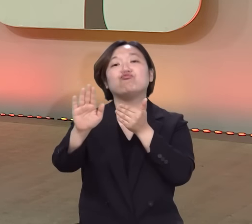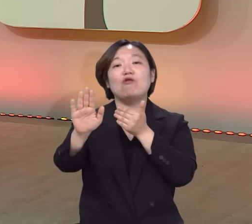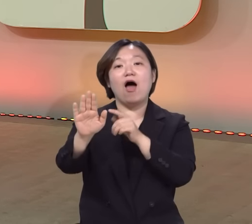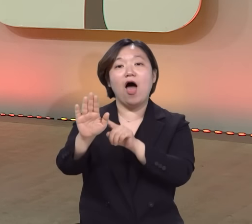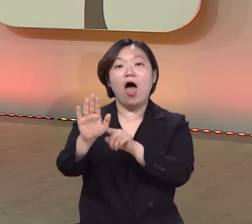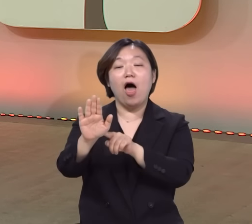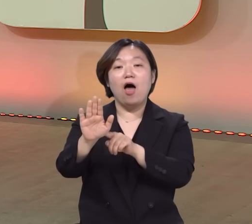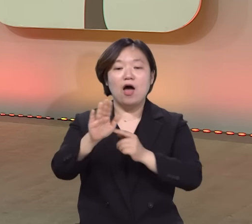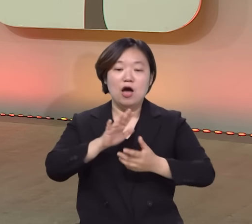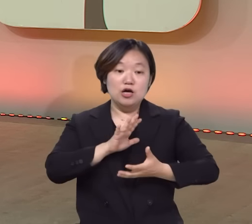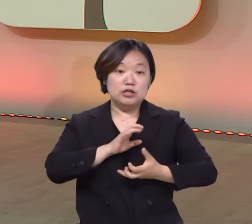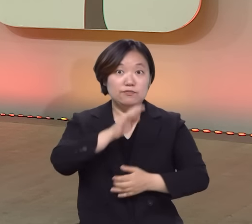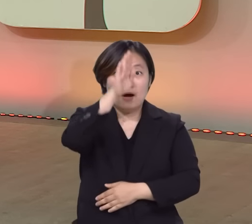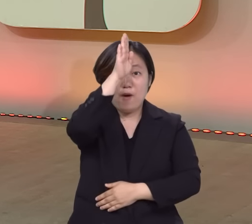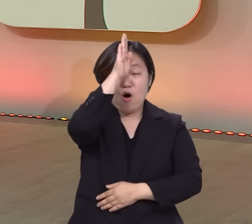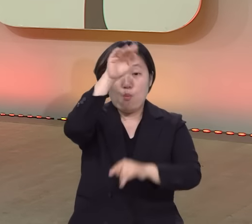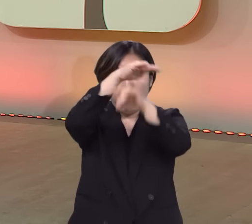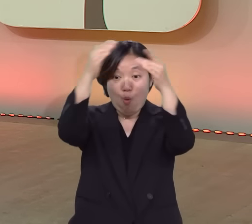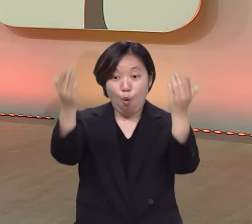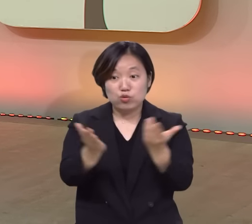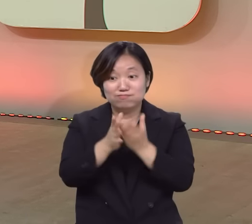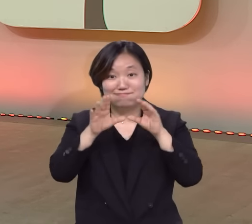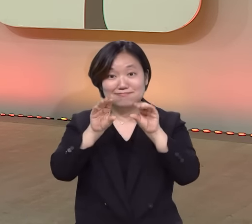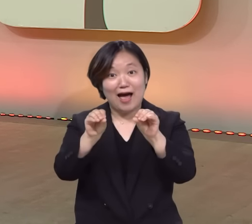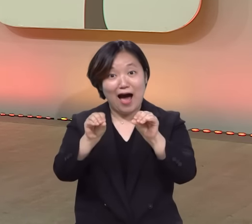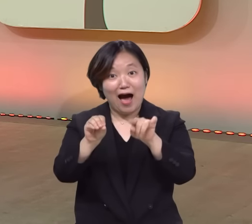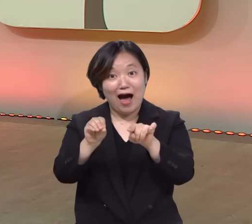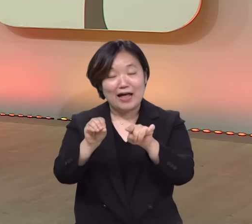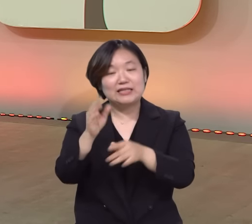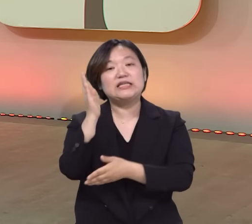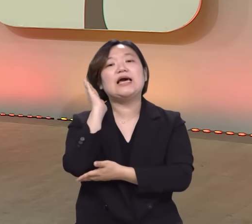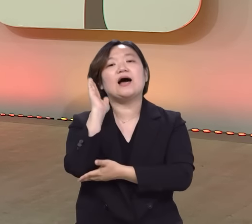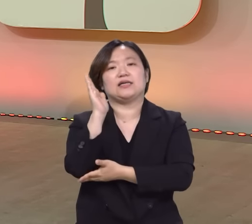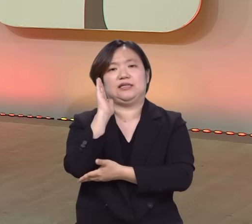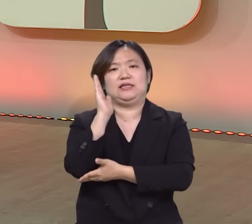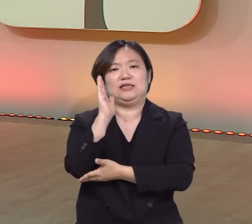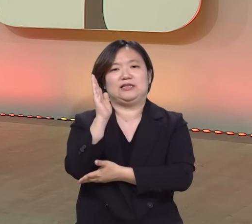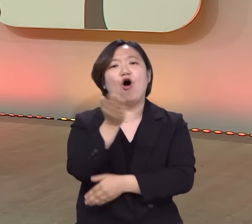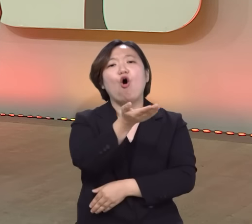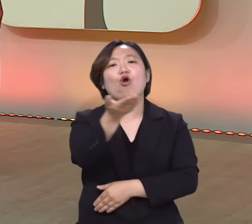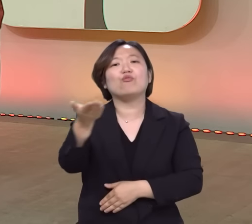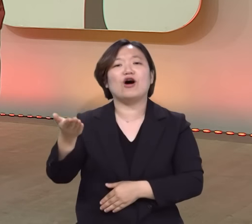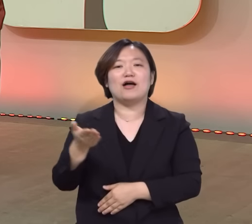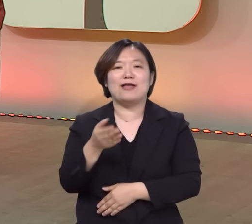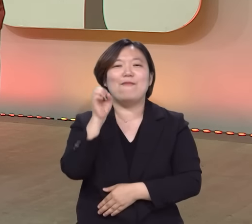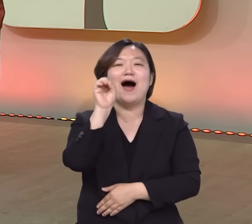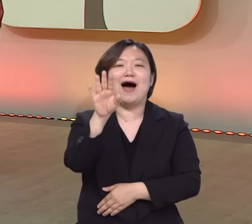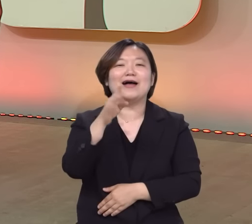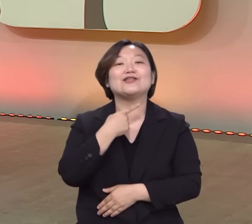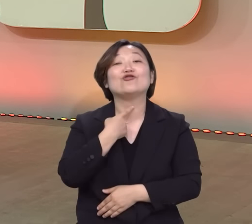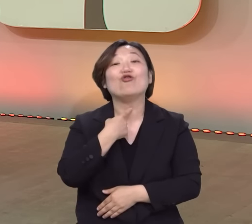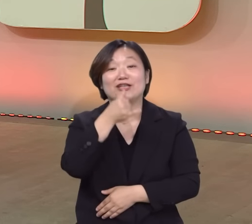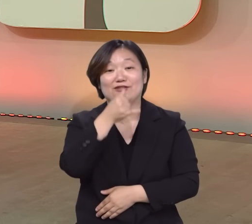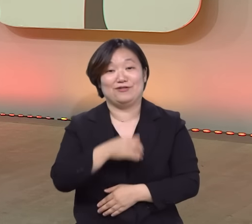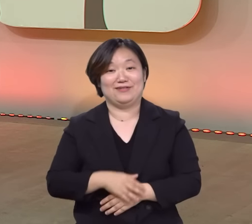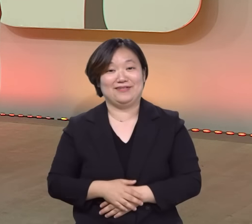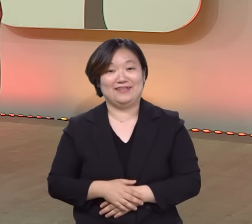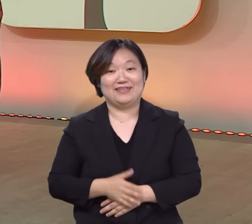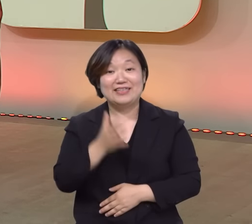심장병이 흔적도 없이 사라졌다라는 말씀을 그런 가피 이야기를 예전에 드렸는데 혹시